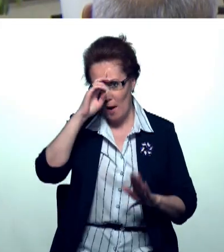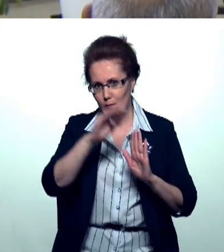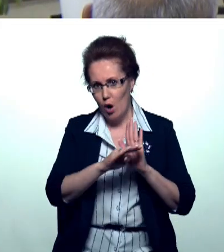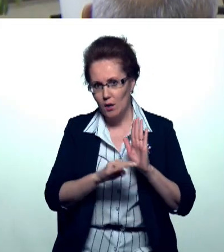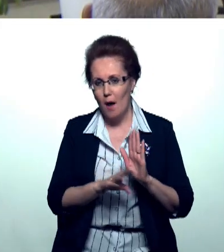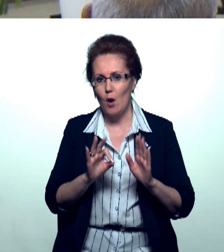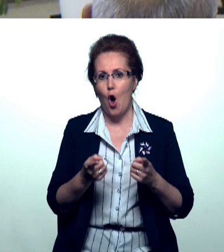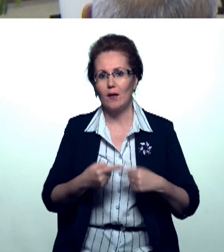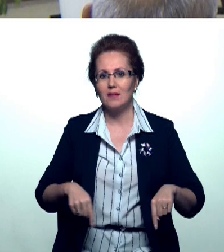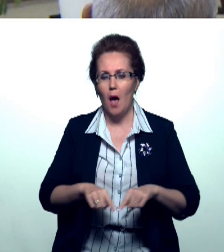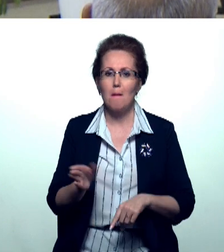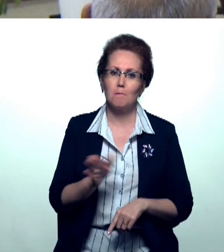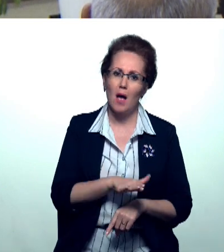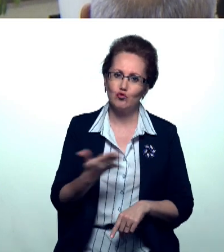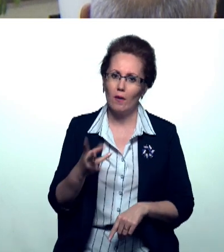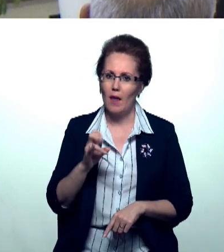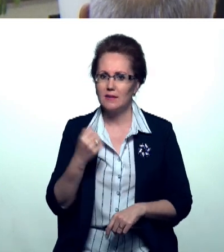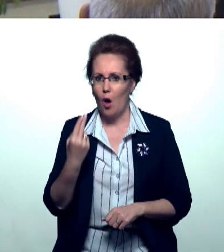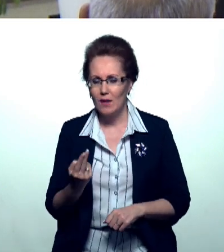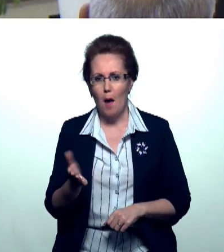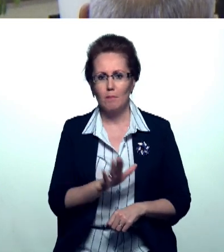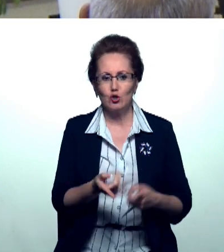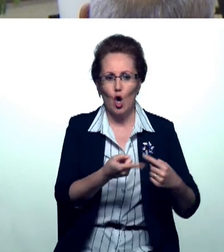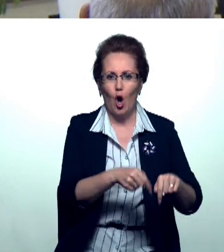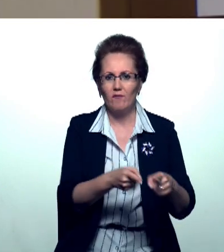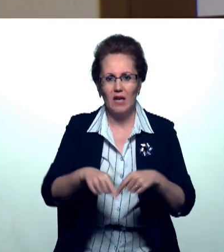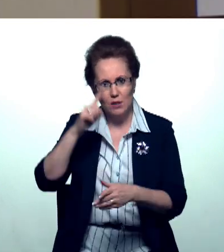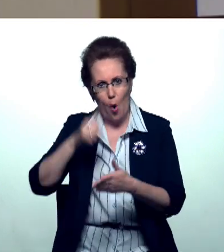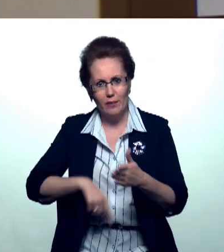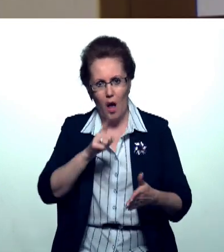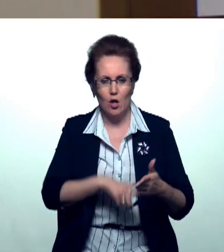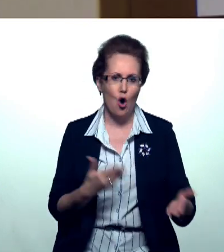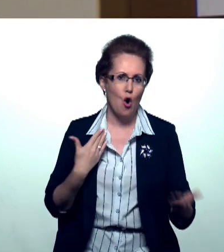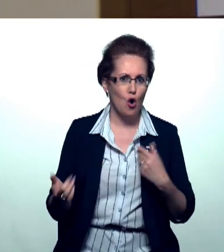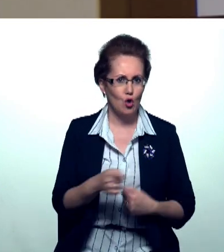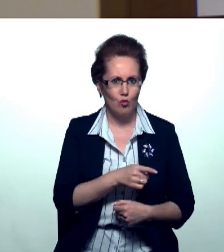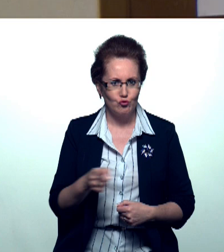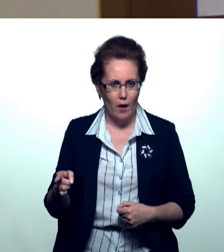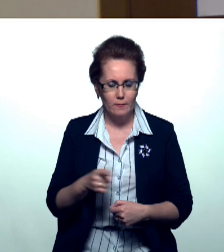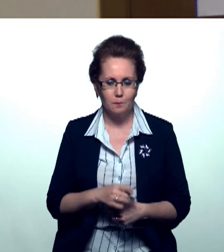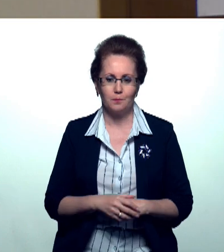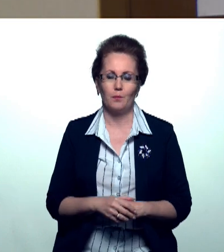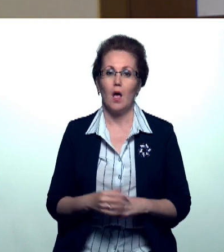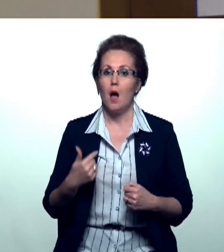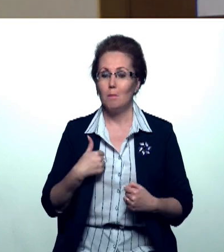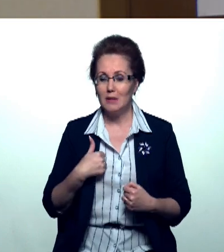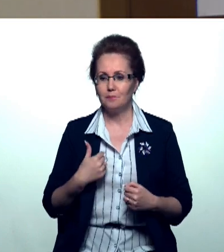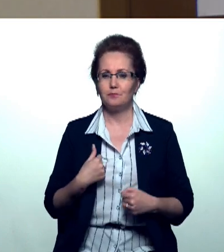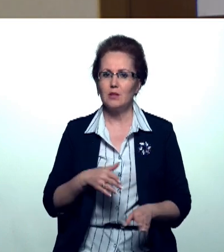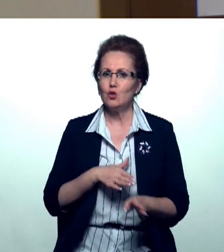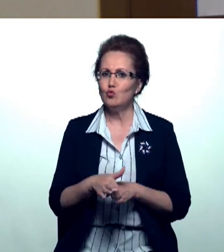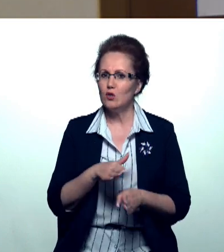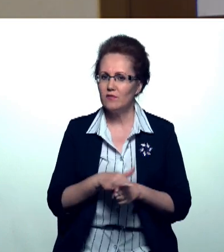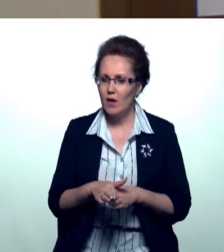по гармонизации межнациональных и межконфессиональных отношений. В рамках профилактики мы